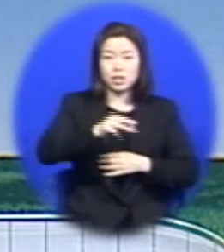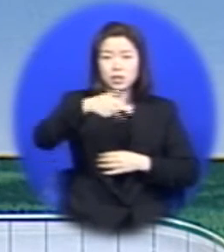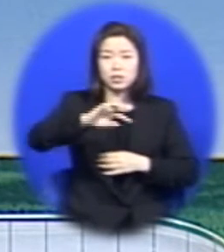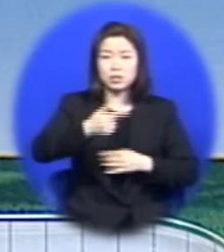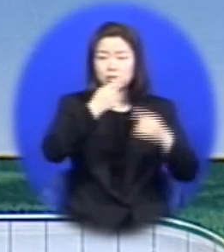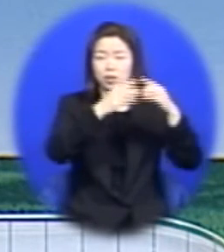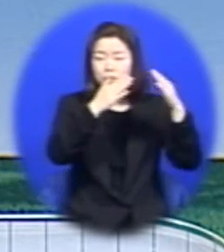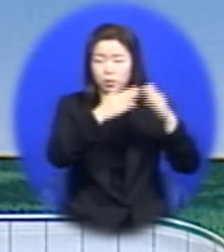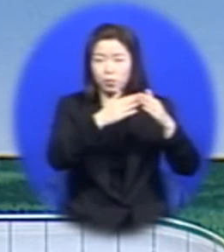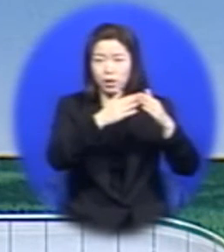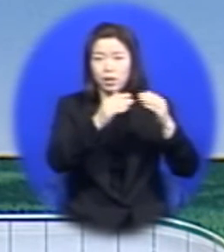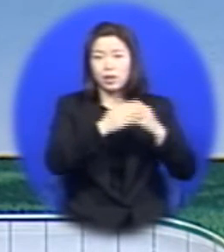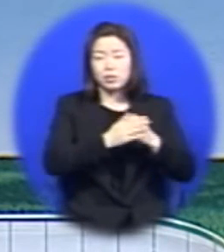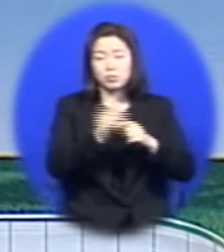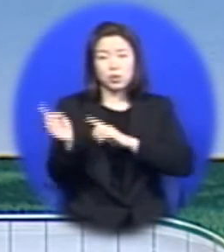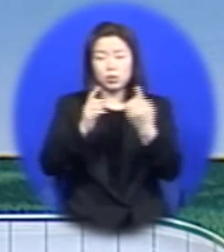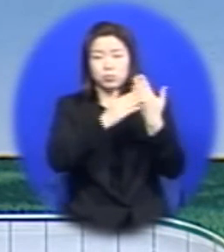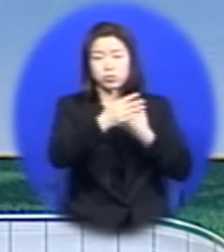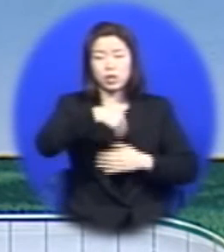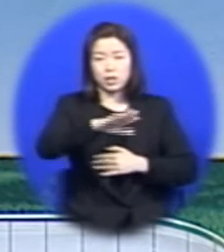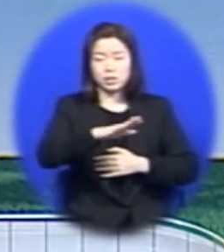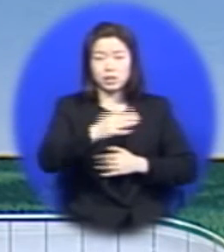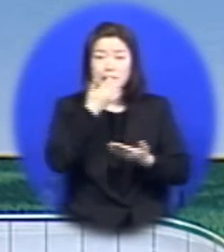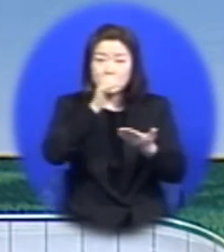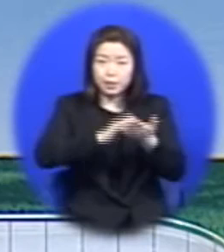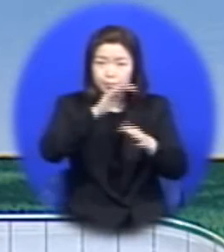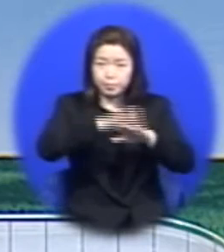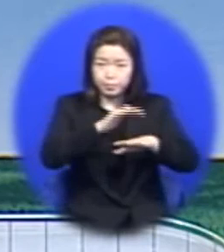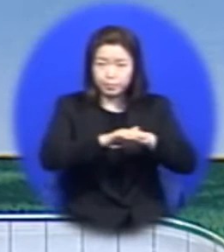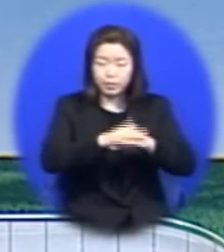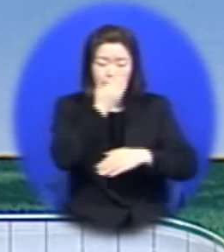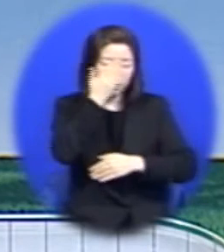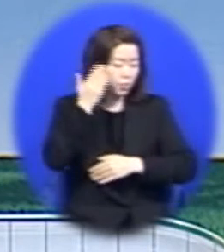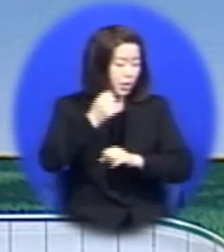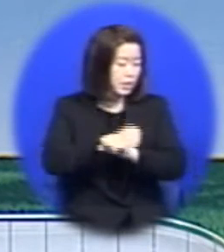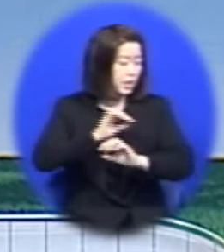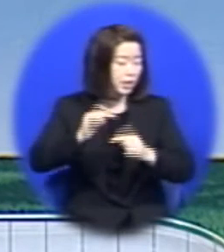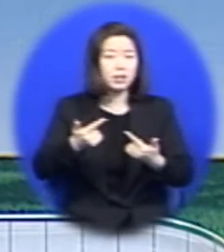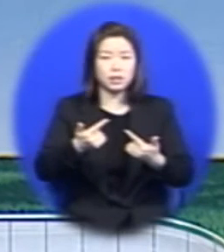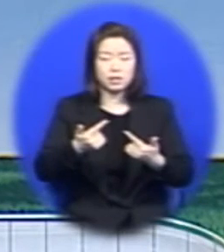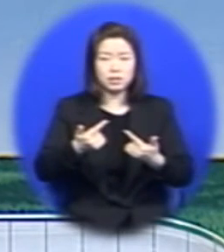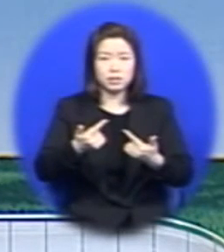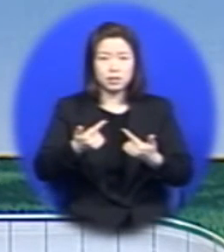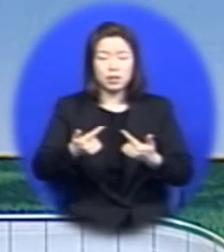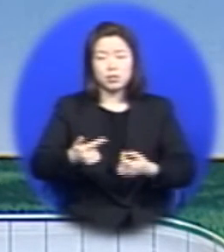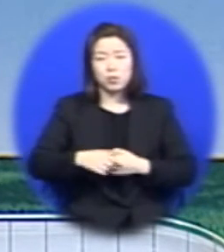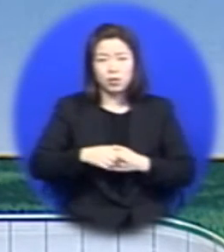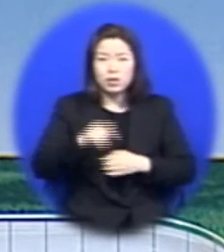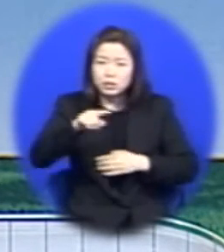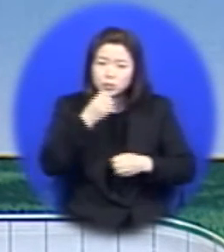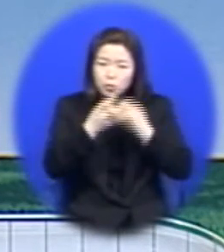그때 하나님께서 제 입에서 돌짝밭 사명 외면하지 않겠다는 고백을 하나님이 받아내셨어요.